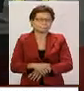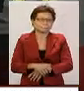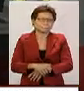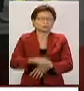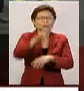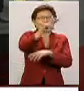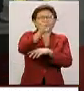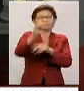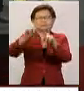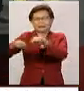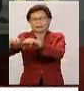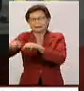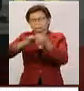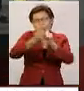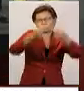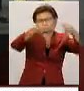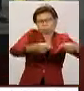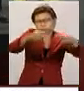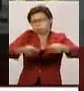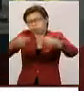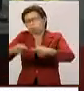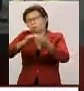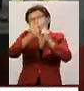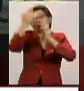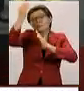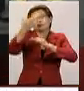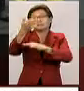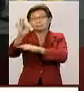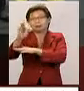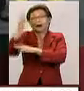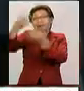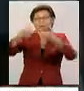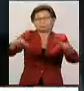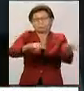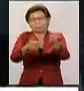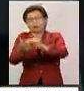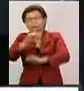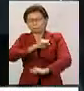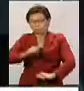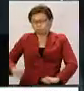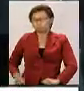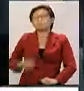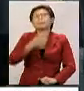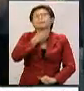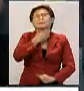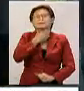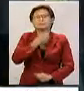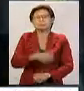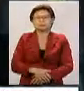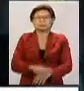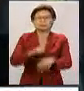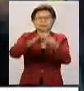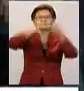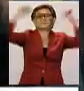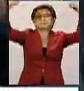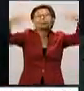Sebanyak 29 jenis sukan akan dipertandingkan pada Sukma ke-19 ini dan akan dirasmikan oleh Sultan Perak, Sultan Nazrin Muizuddin Shah di